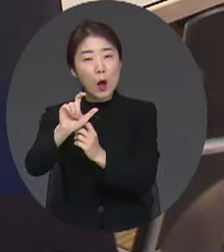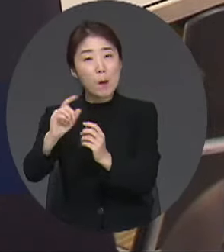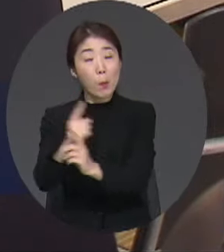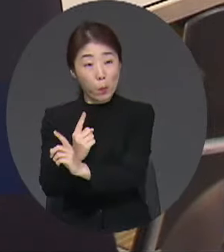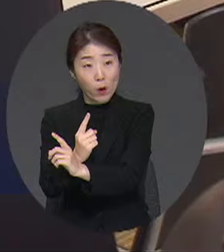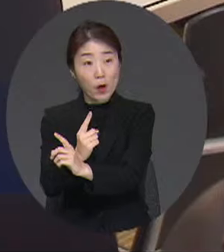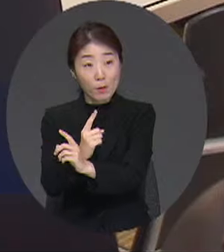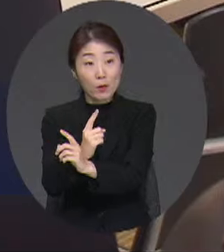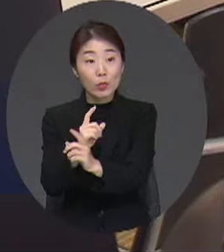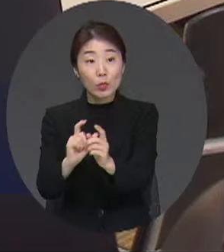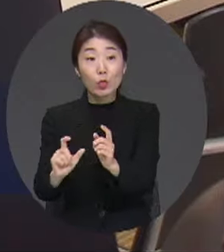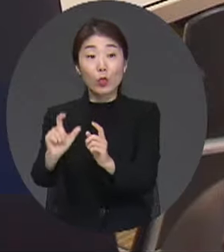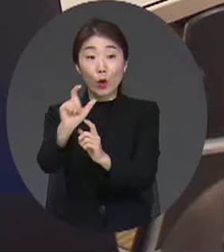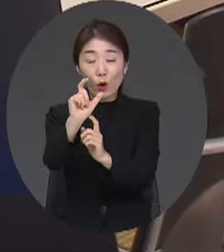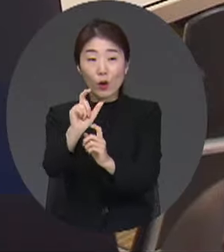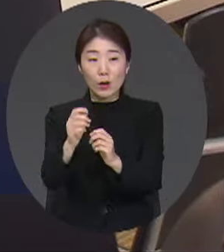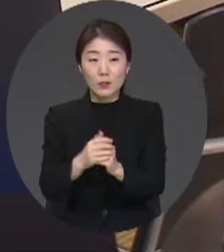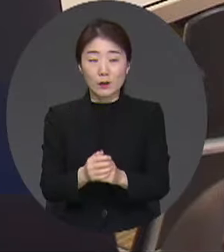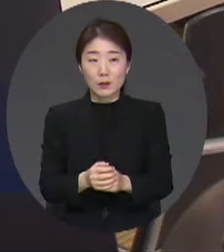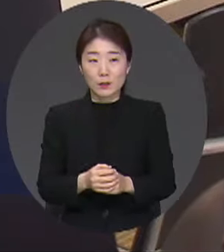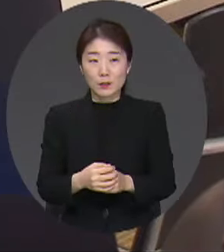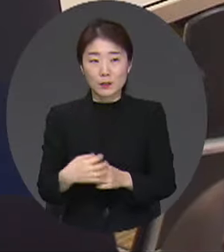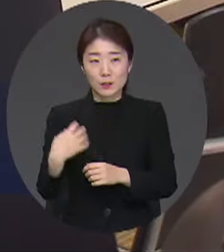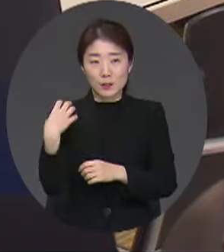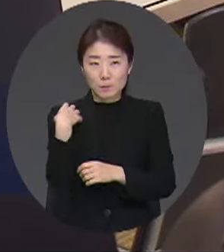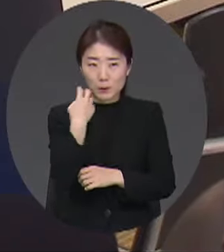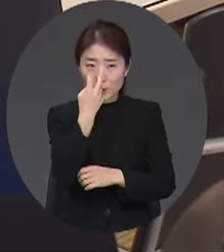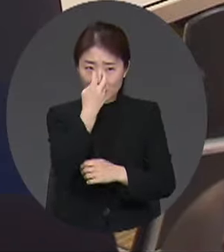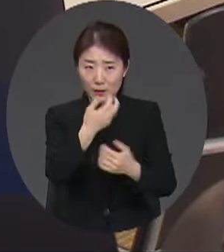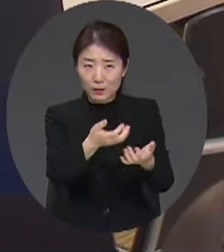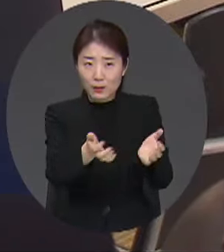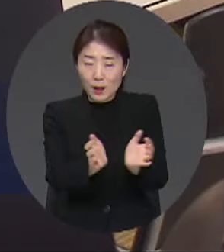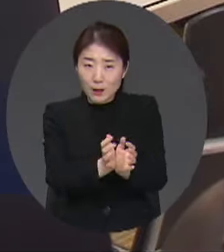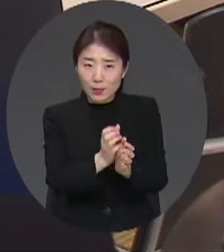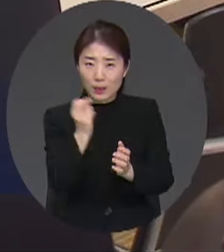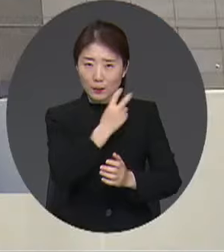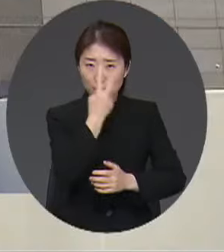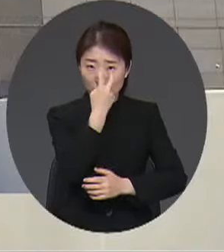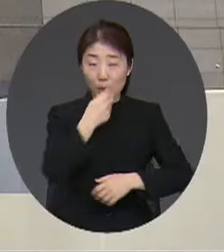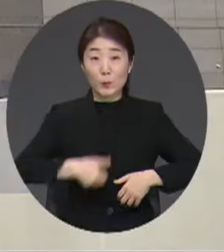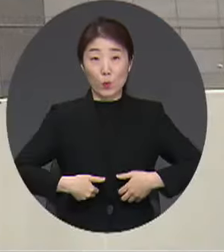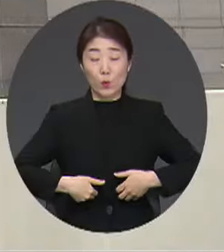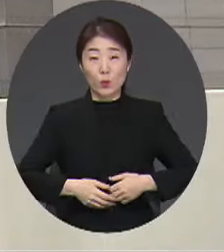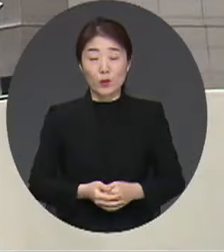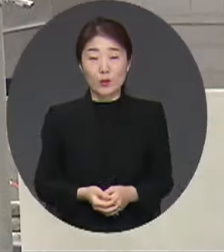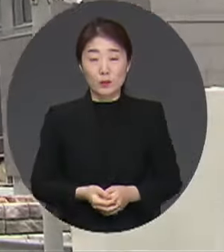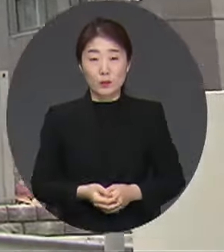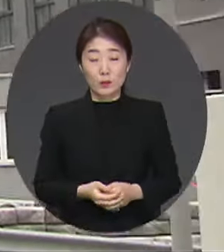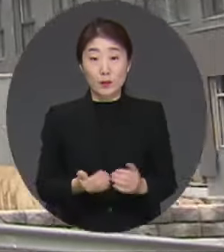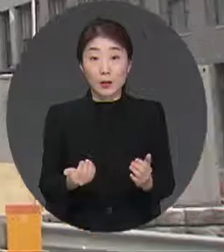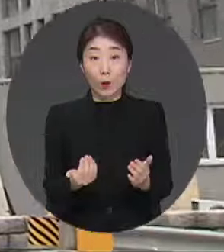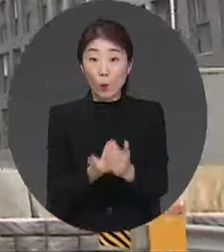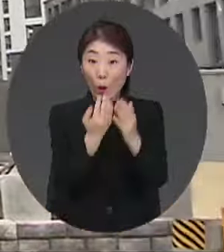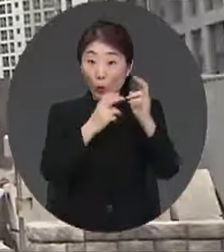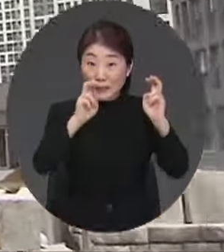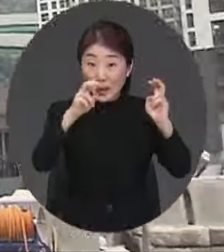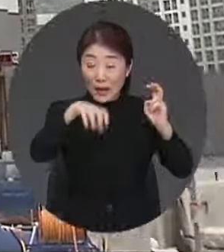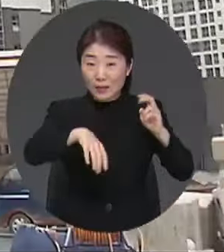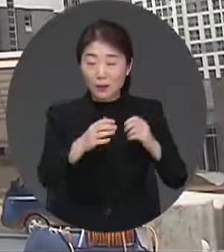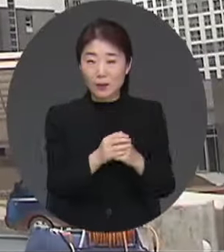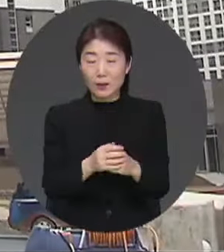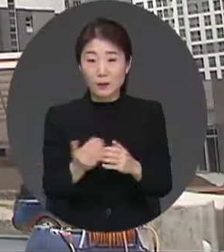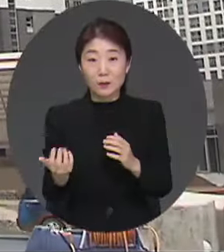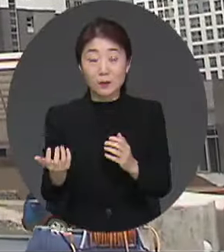보안을 통해서 어 그 그 내용을 책임 갑니다면서 검토를 다시 하는 걸로 경남 개발공사는 입주 지연